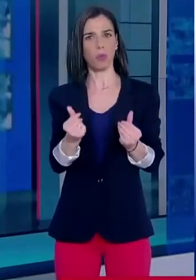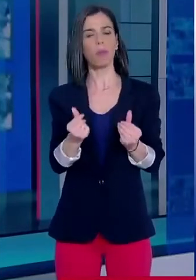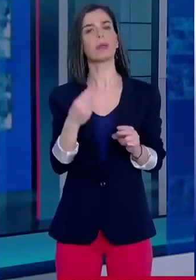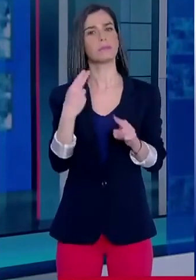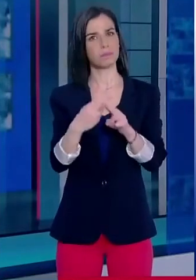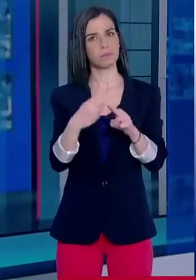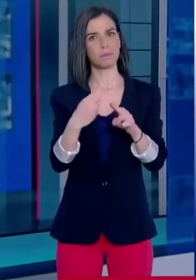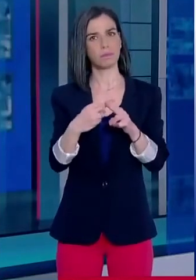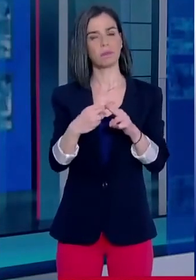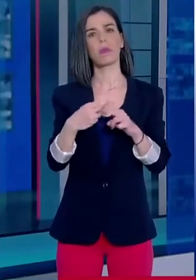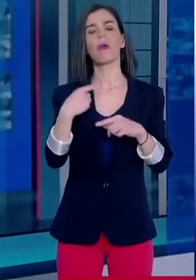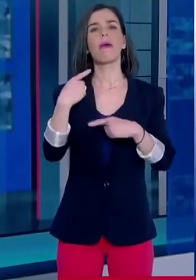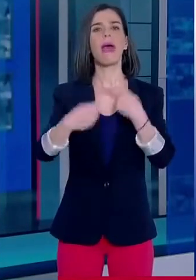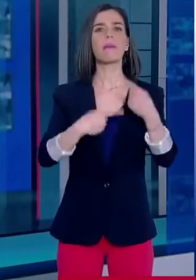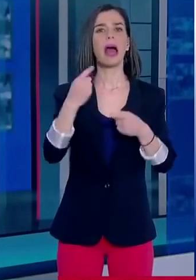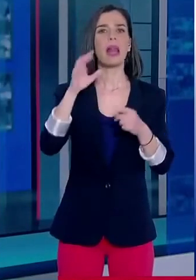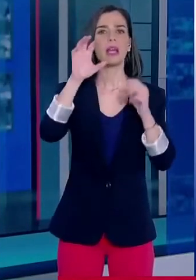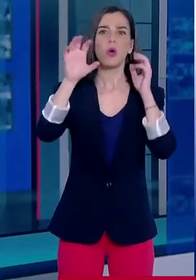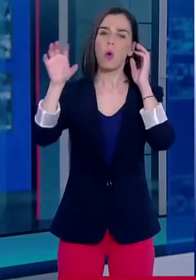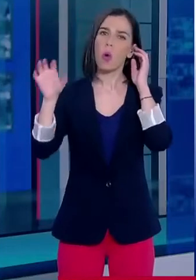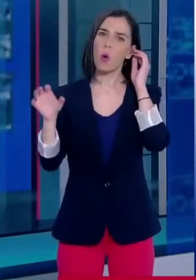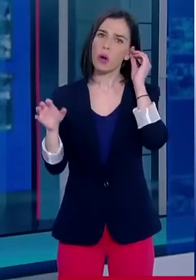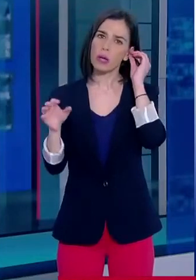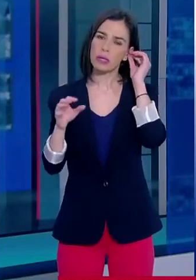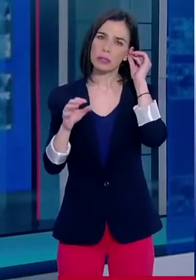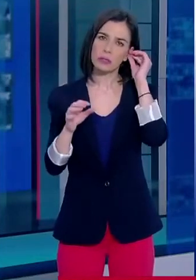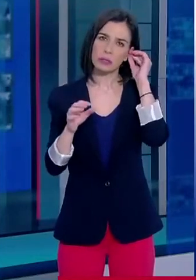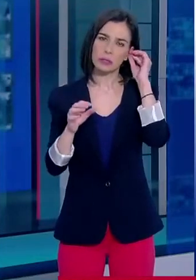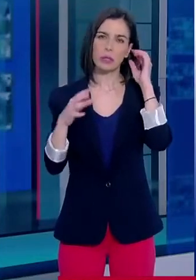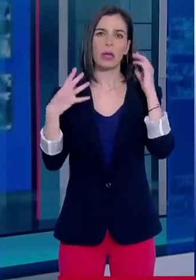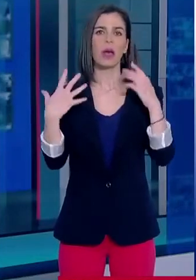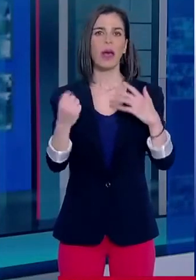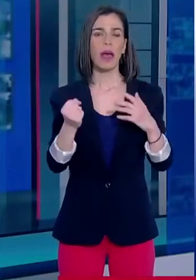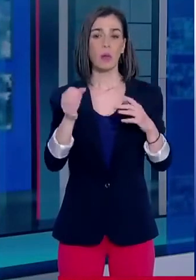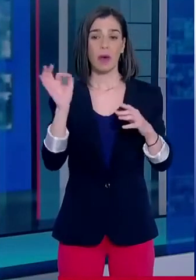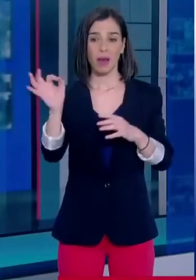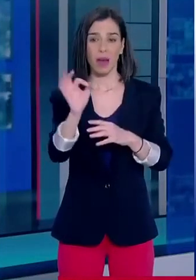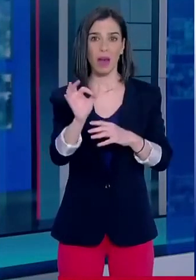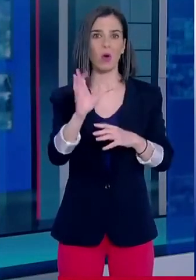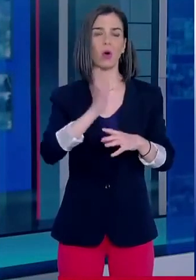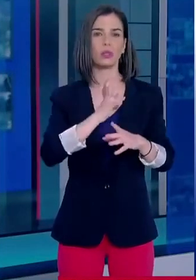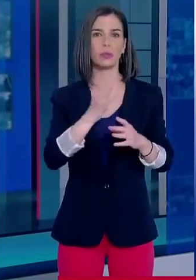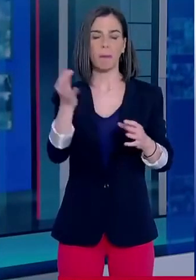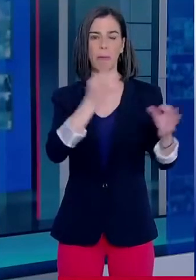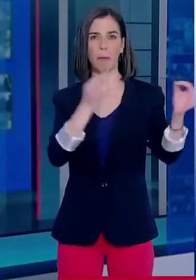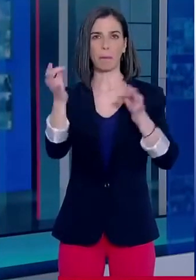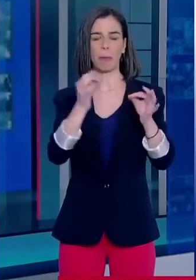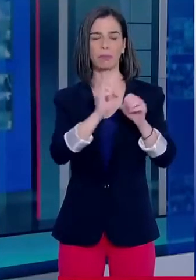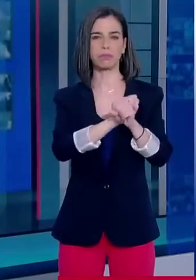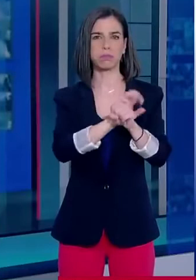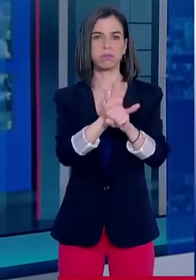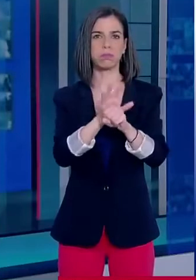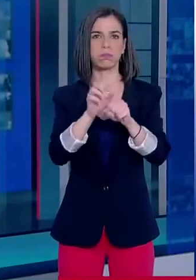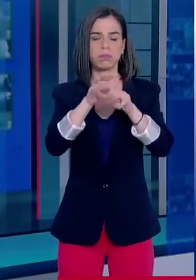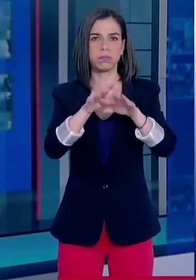δείχνουν οι εμπειρία άλλων χωρών όπου μαζικά εξετέθη ο πληθυσμός στον ιό και είχαμε τα τραγικά αποτελέσματα που βλέπουμε τις τελευταίες